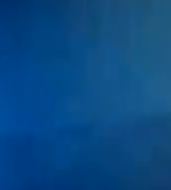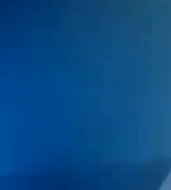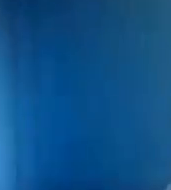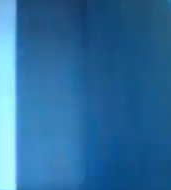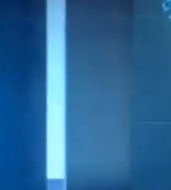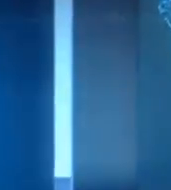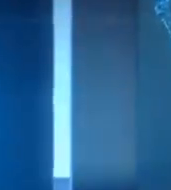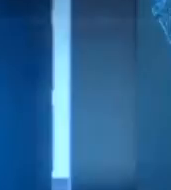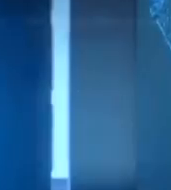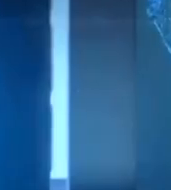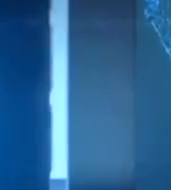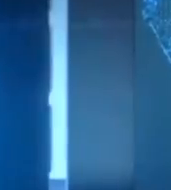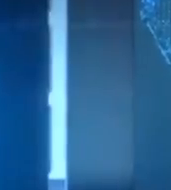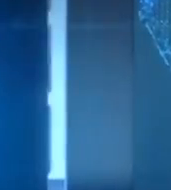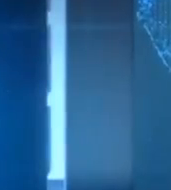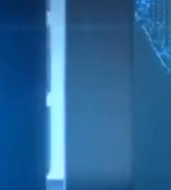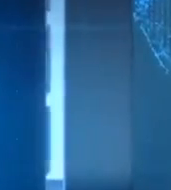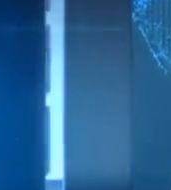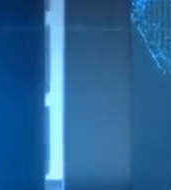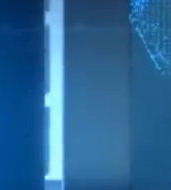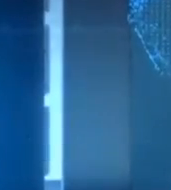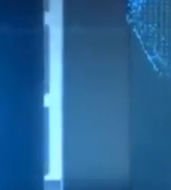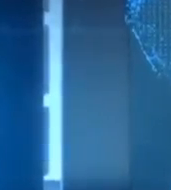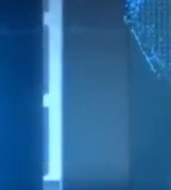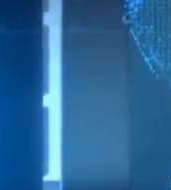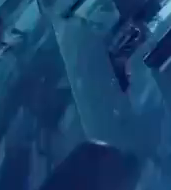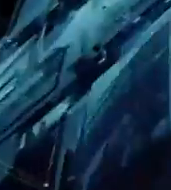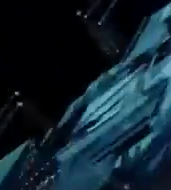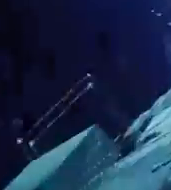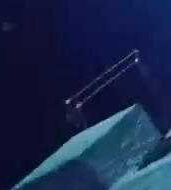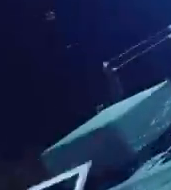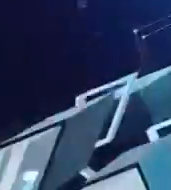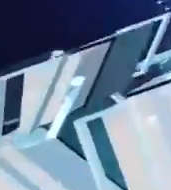қамтымақ. Әмина Құдайберген, Рустам Аралбаев, Аблай Құттықбай, Жетісу арнасы.